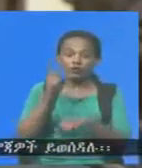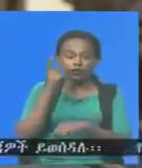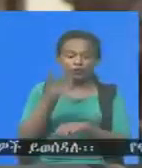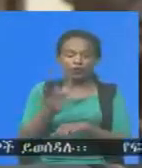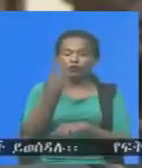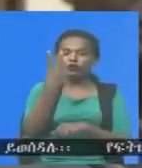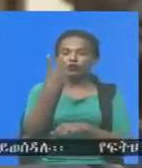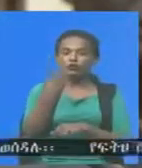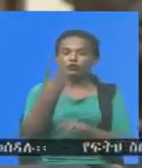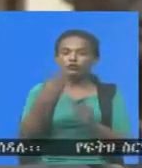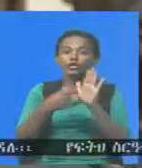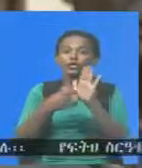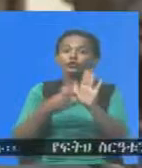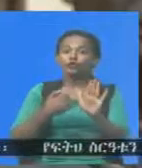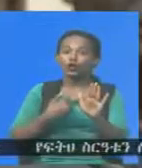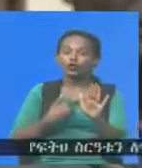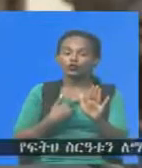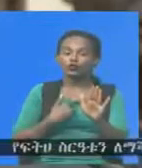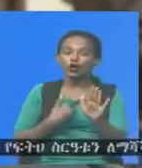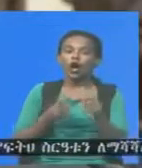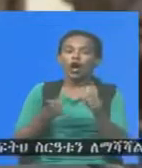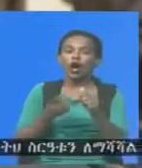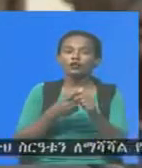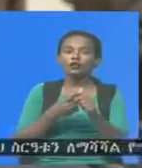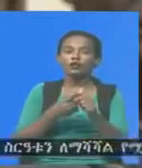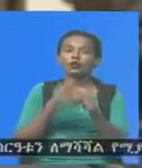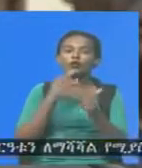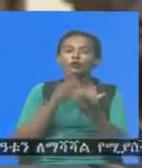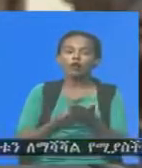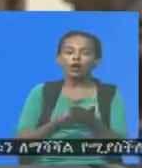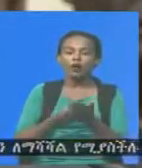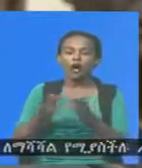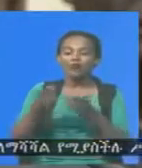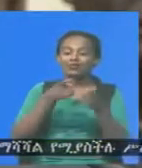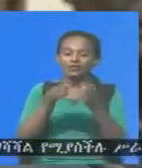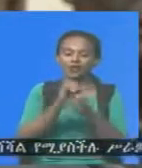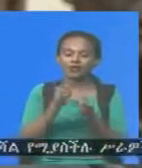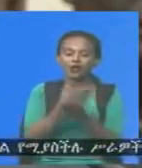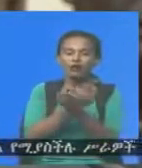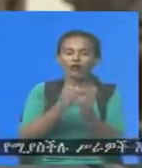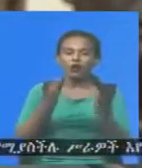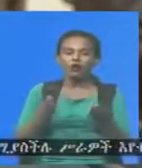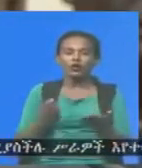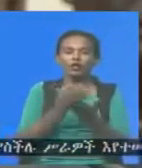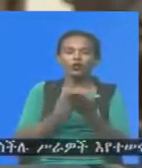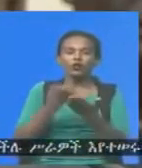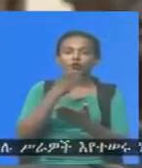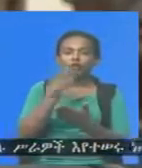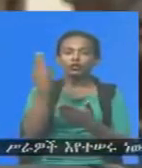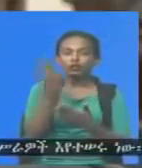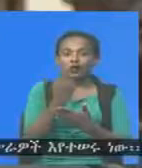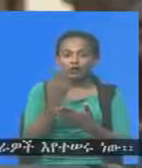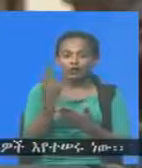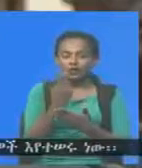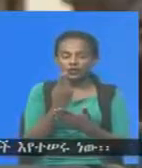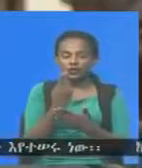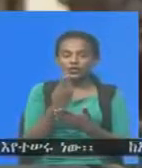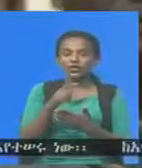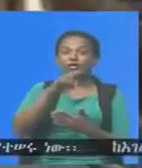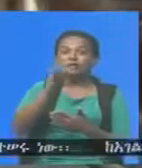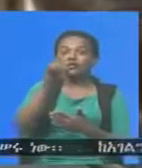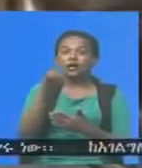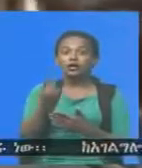ሁለት ምልክቶች አሉ። አንደኛው የመልካም አስተዳደርና ፍትሃዊ የኢኮኖሚ ተጠቃሚነት